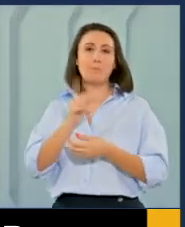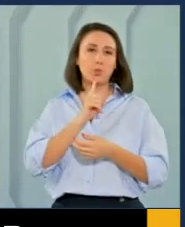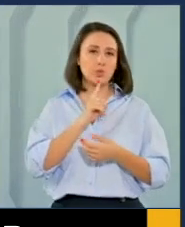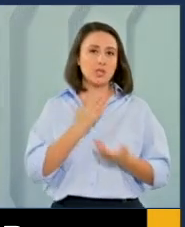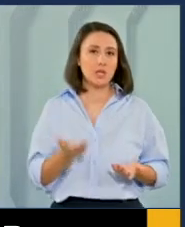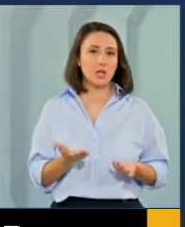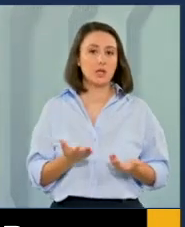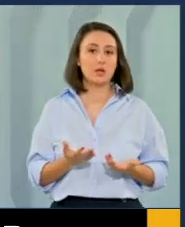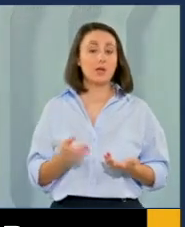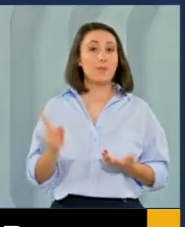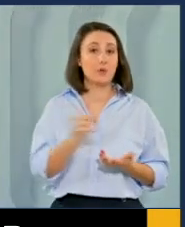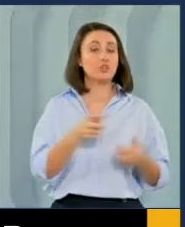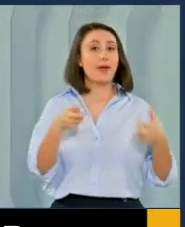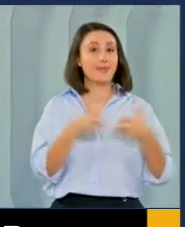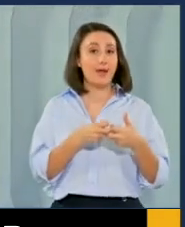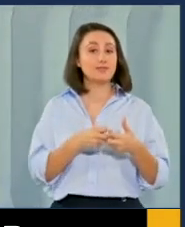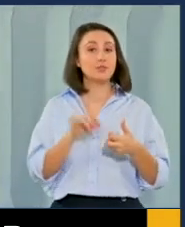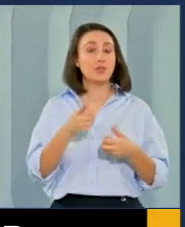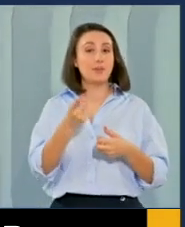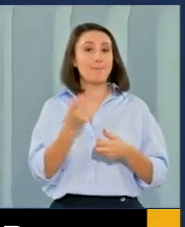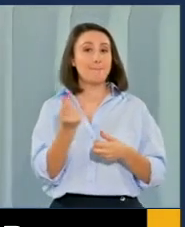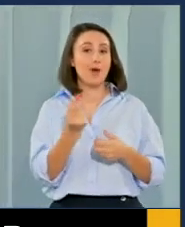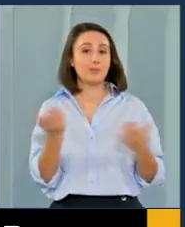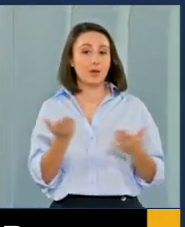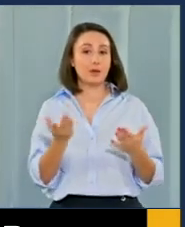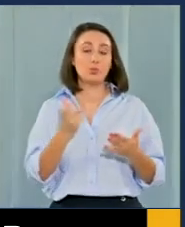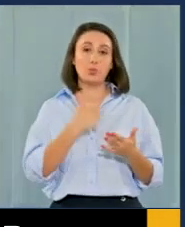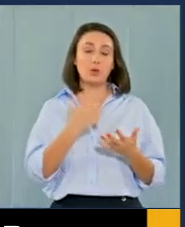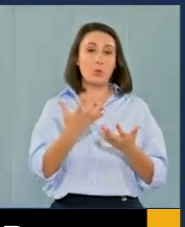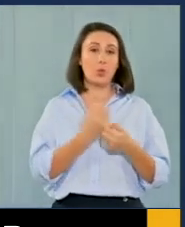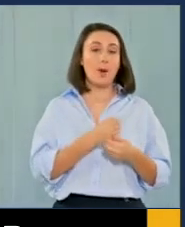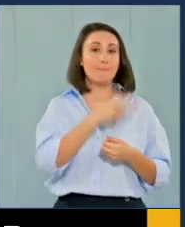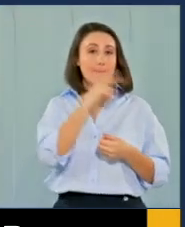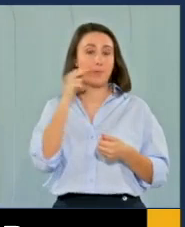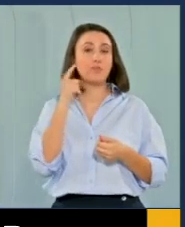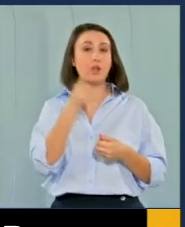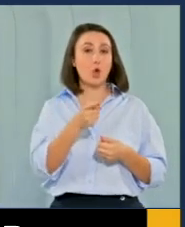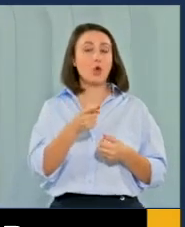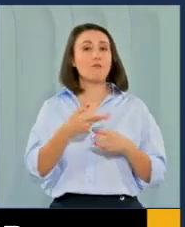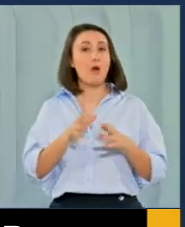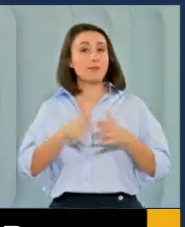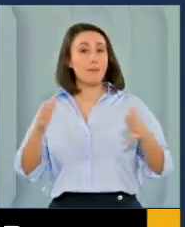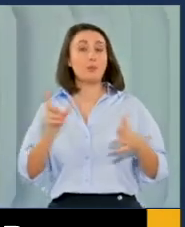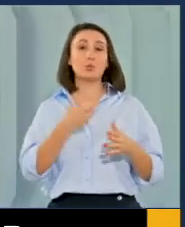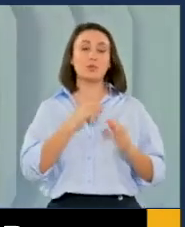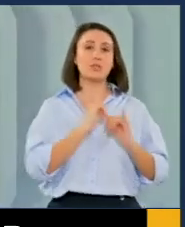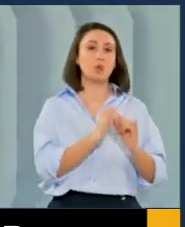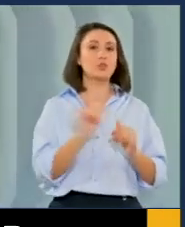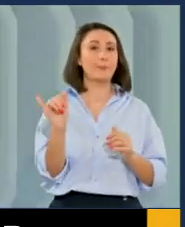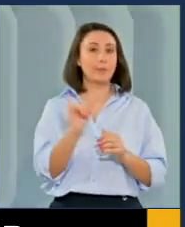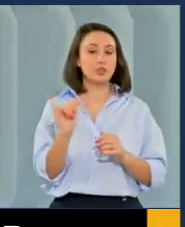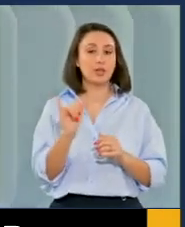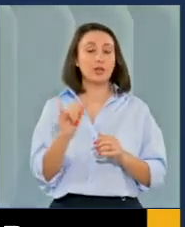Da? Deci pe ăștia îi putem taxa și din banii pe care îi luăm din profiturile astea lor foarte mari, putem să-i ajutăm pe cei